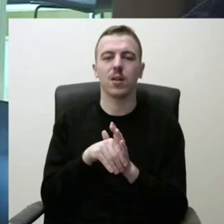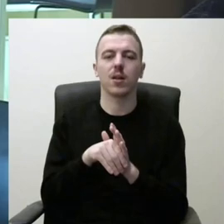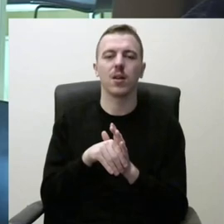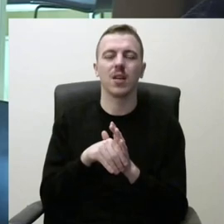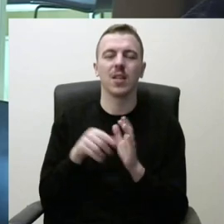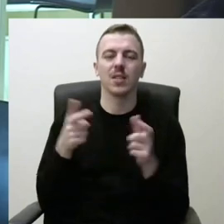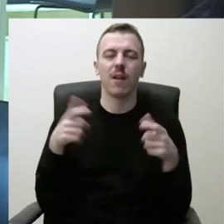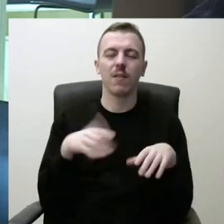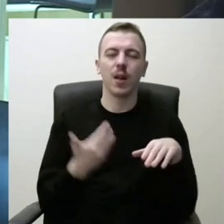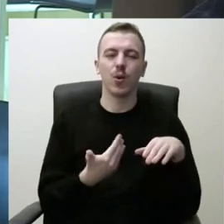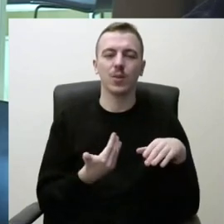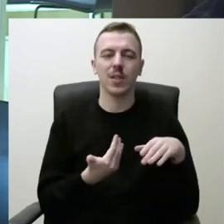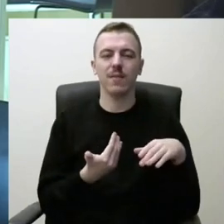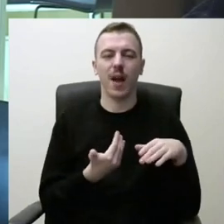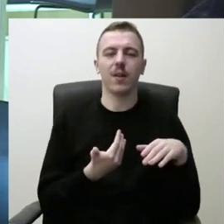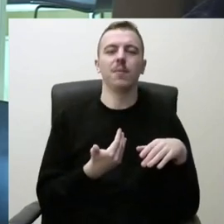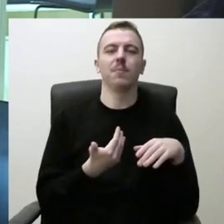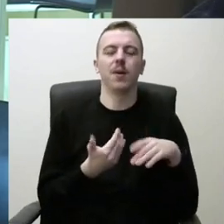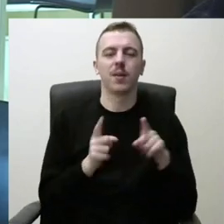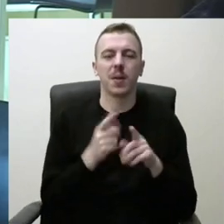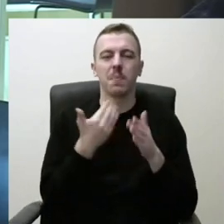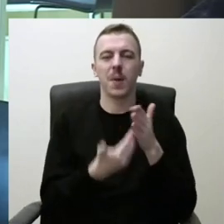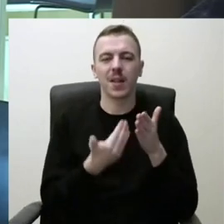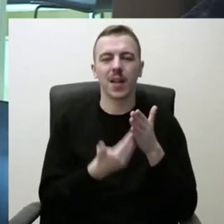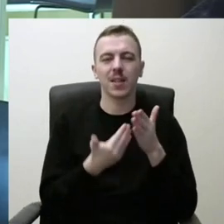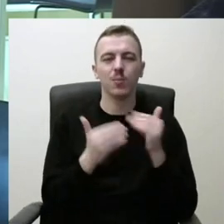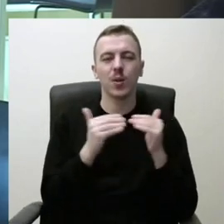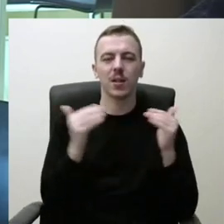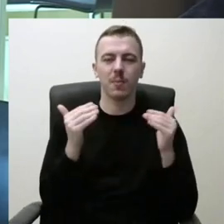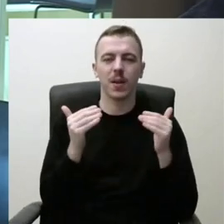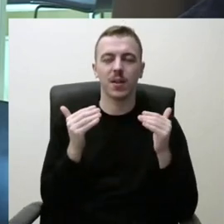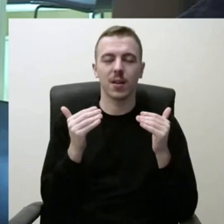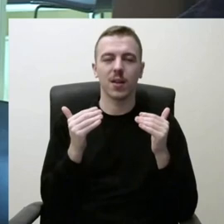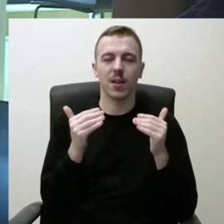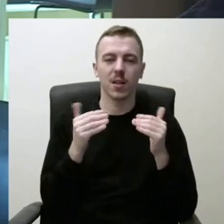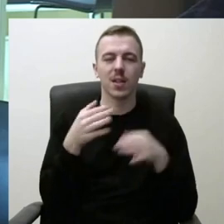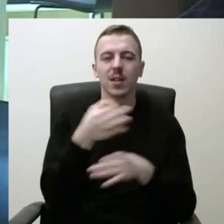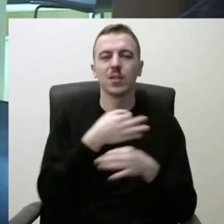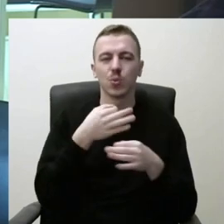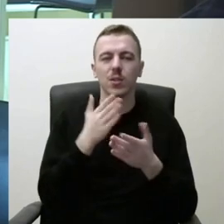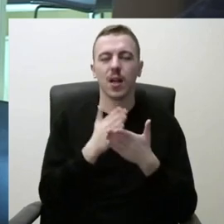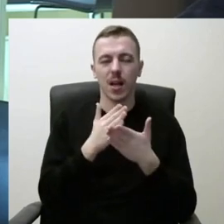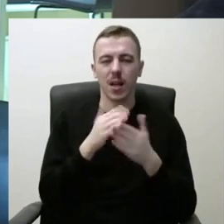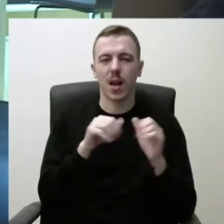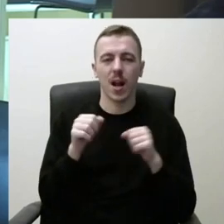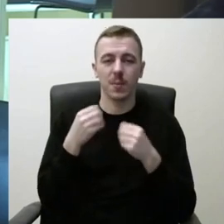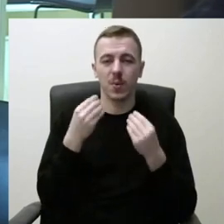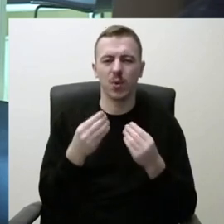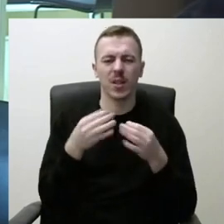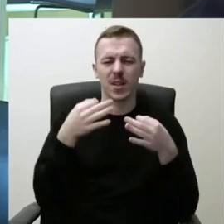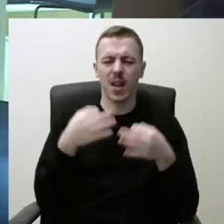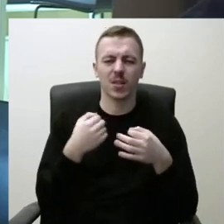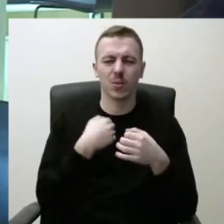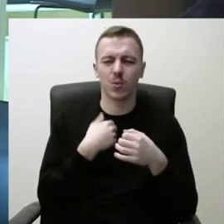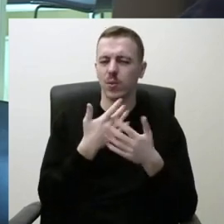savivaldos gyvenimą ir patarimų lygmenyje diskusijom yra sudaryta visa teisė